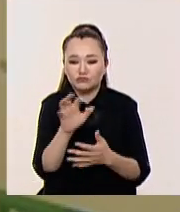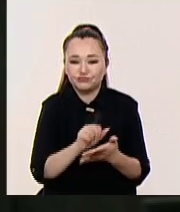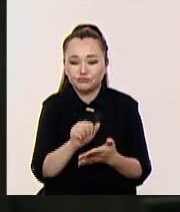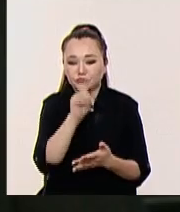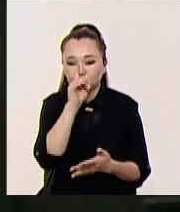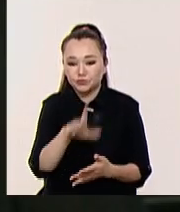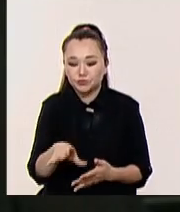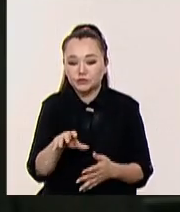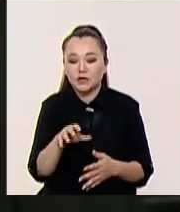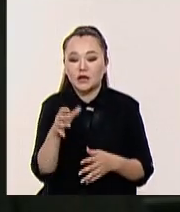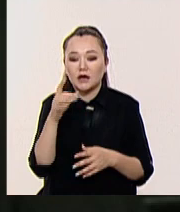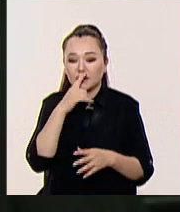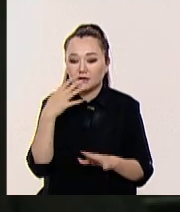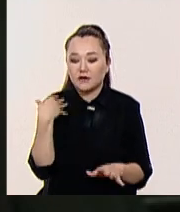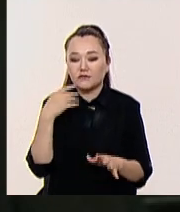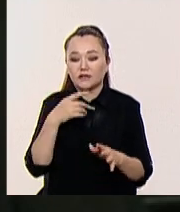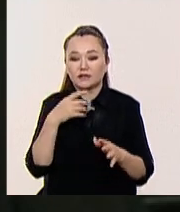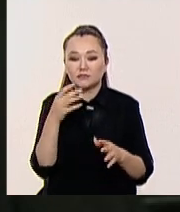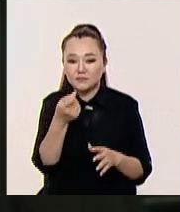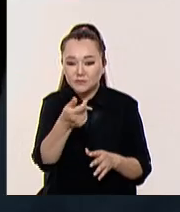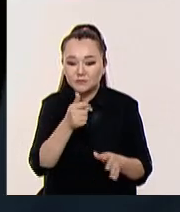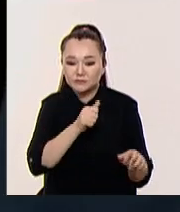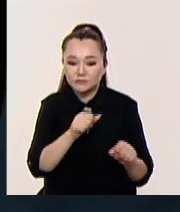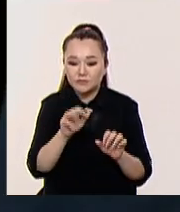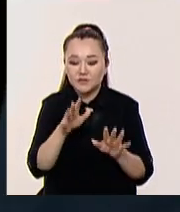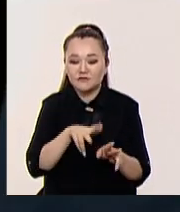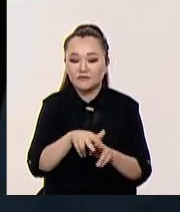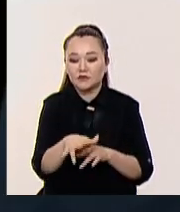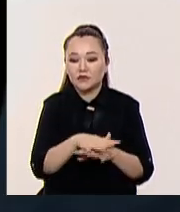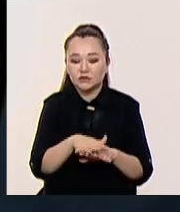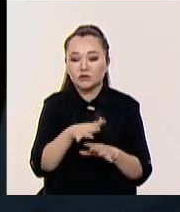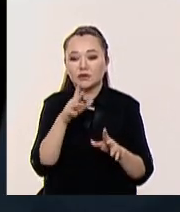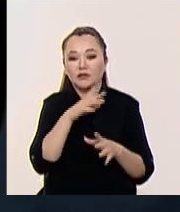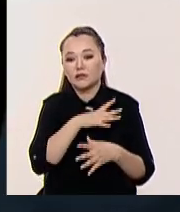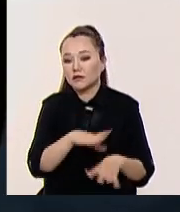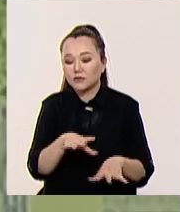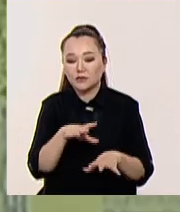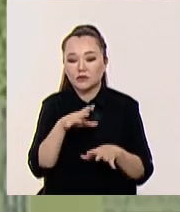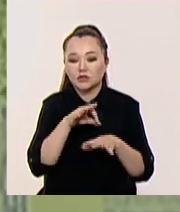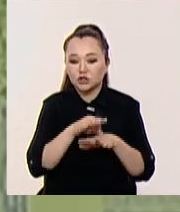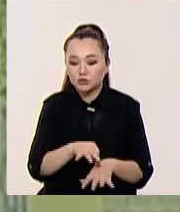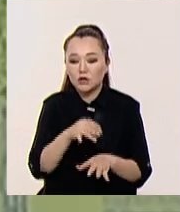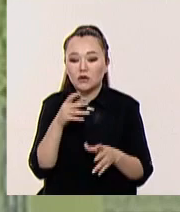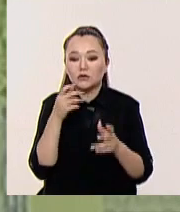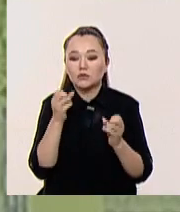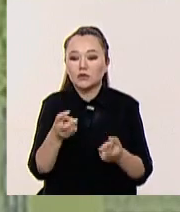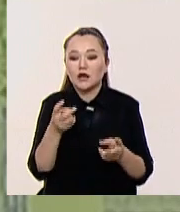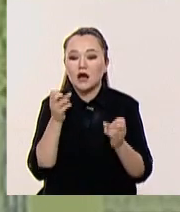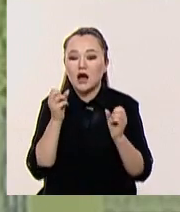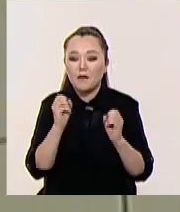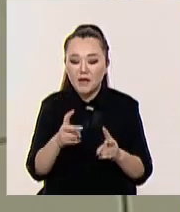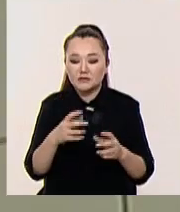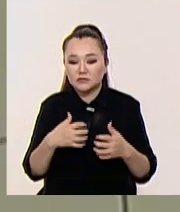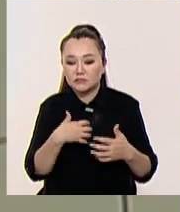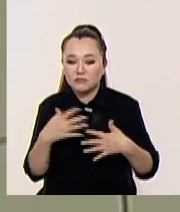толчков не ожидается. А недавние незначительные колебания вреда населению и окружающей среде не несут. Куда большую опасность представляет